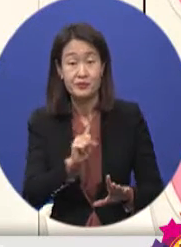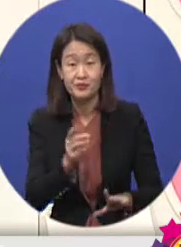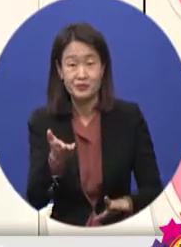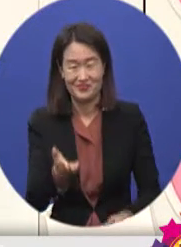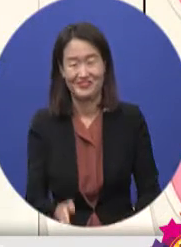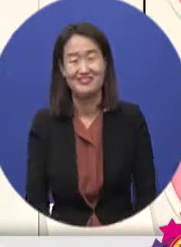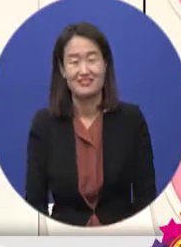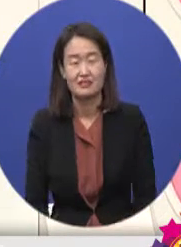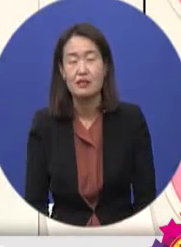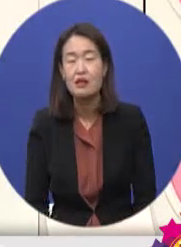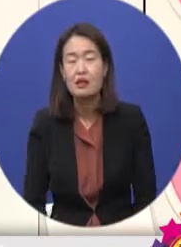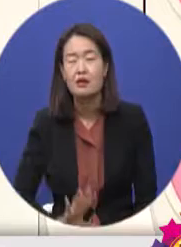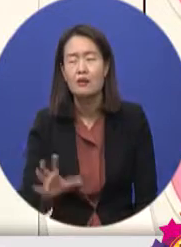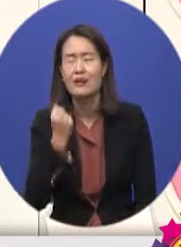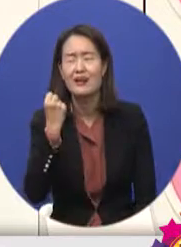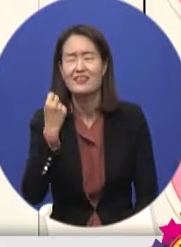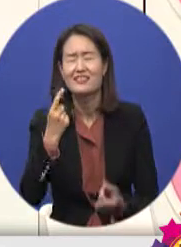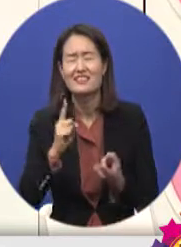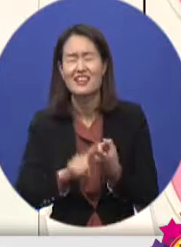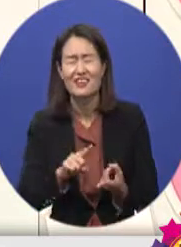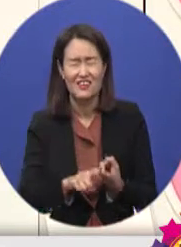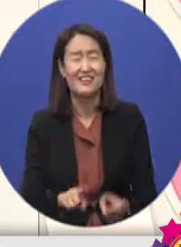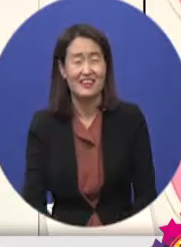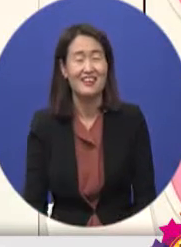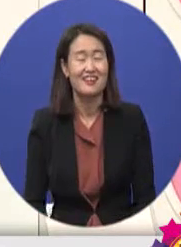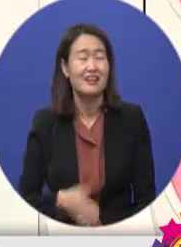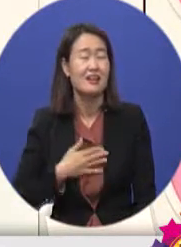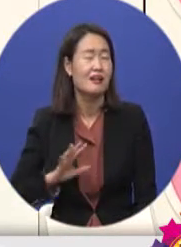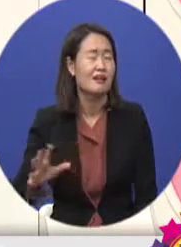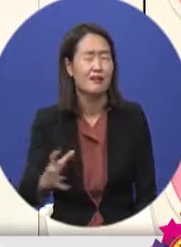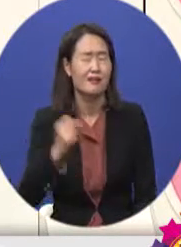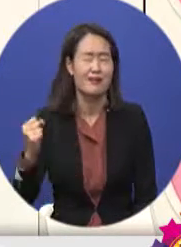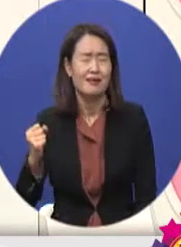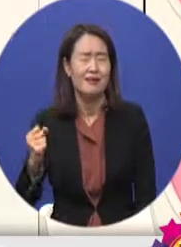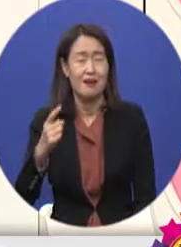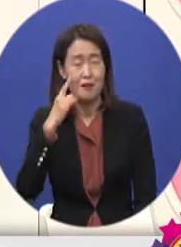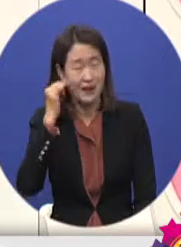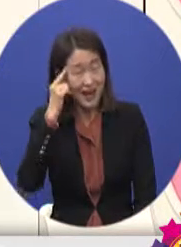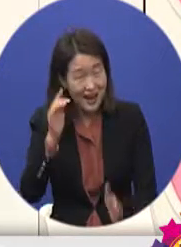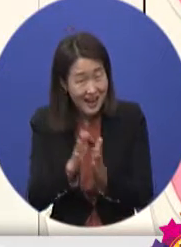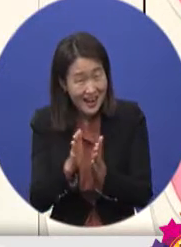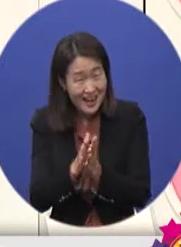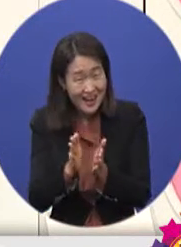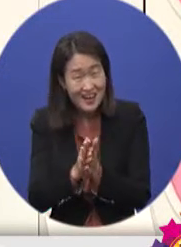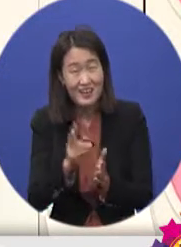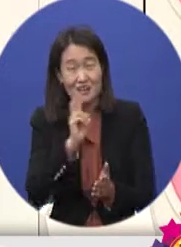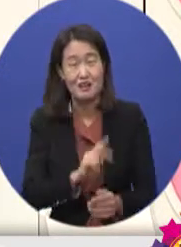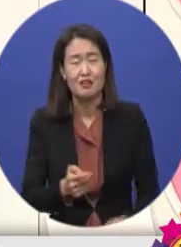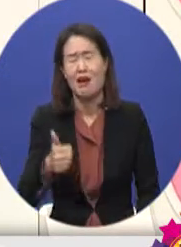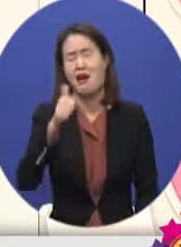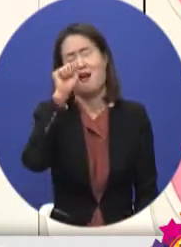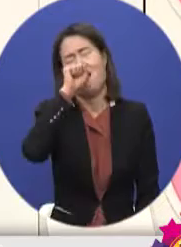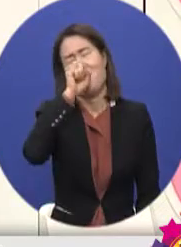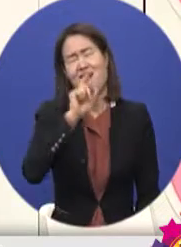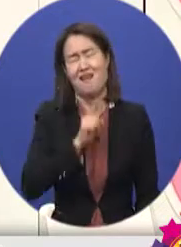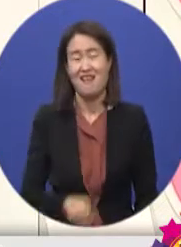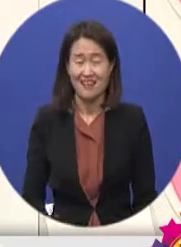오늘은? 송두리째. 송두리째. 송두리째. 어머니 작사 작곡해서 부르잖아. 나 그거 좋아요.